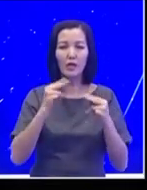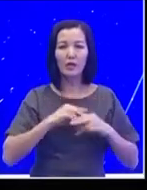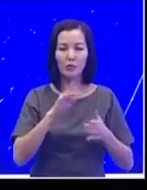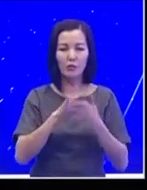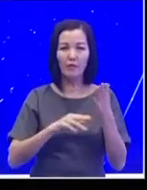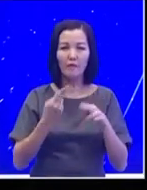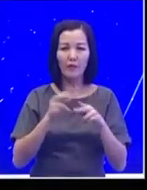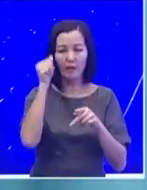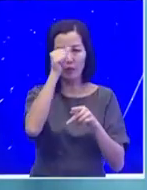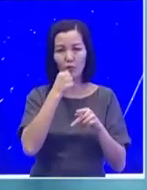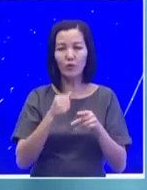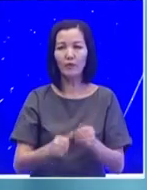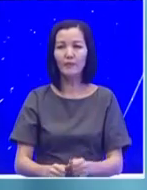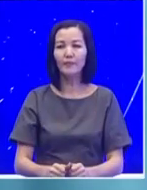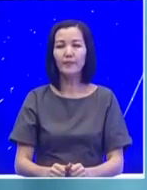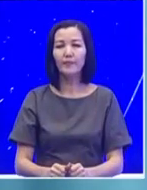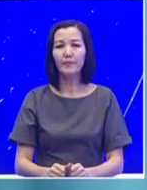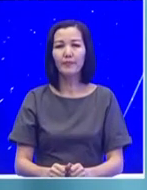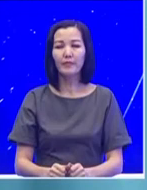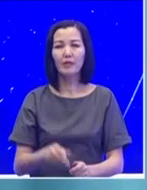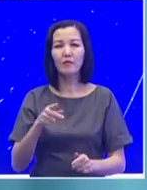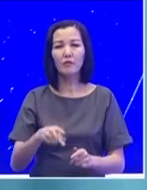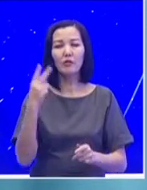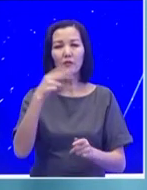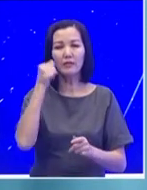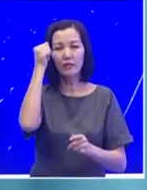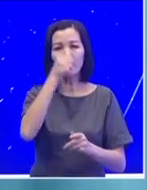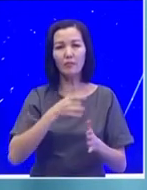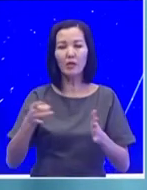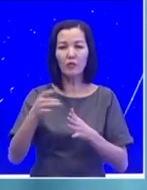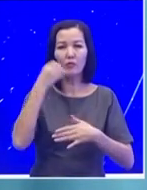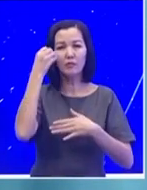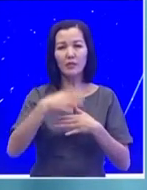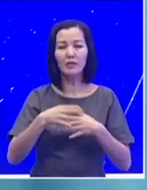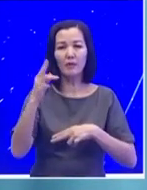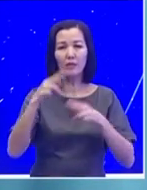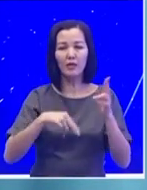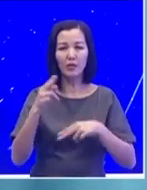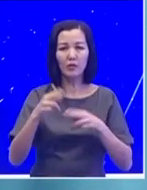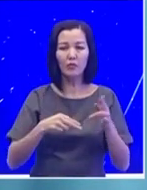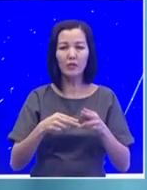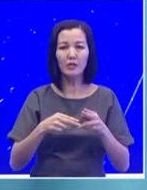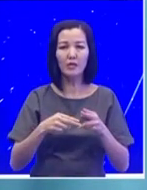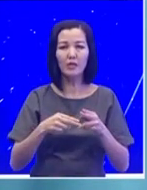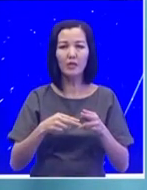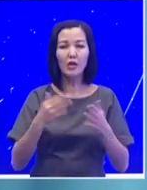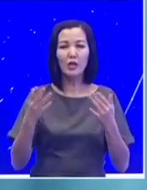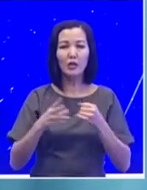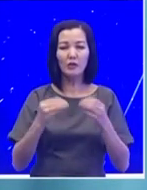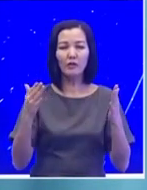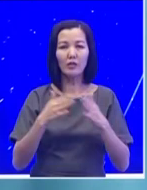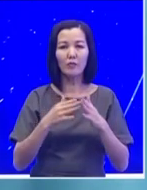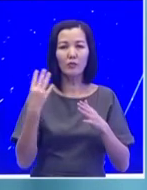продолжаются и в нынешнем году. В 2020 году в районном центре планируется строительство 50 индивидуальных жилых домов и